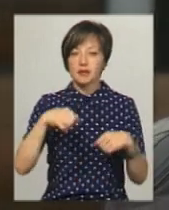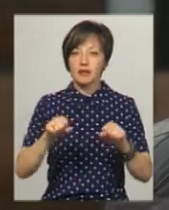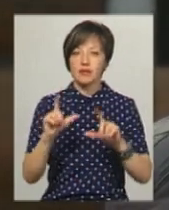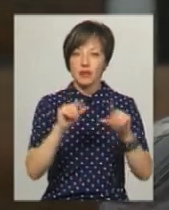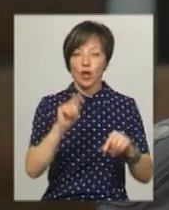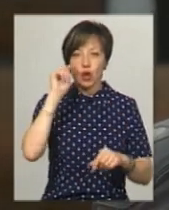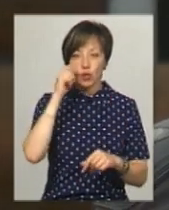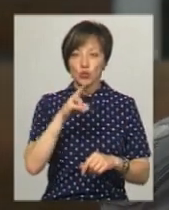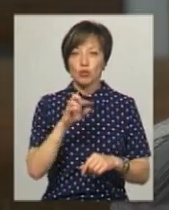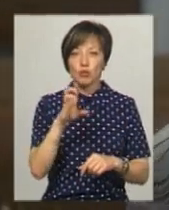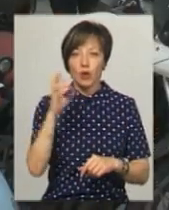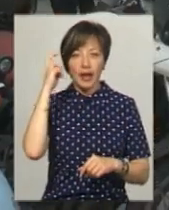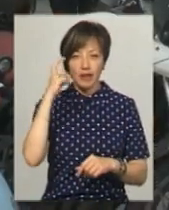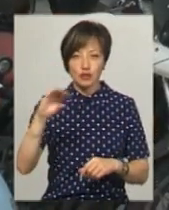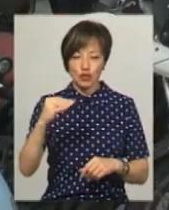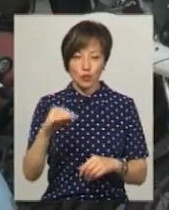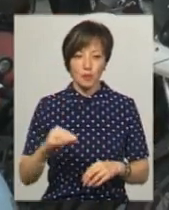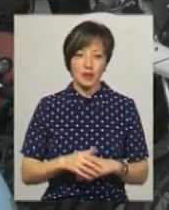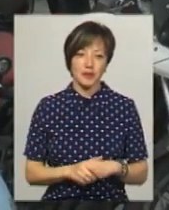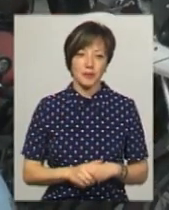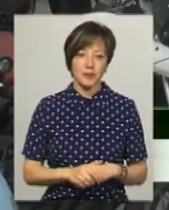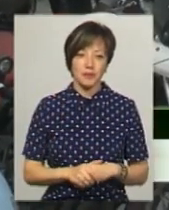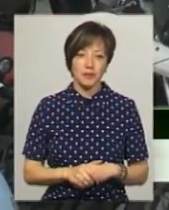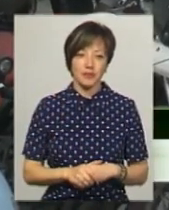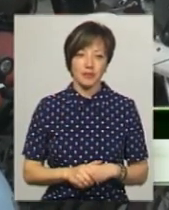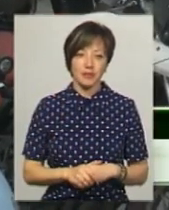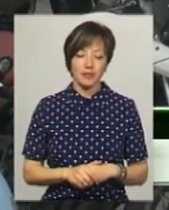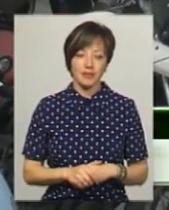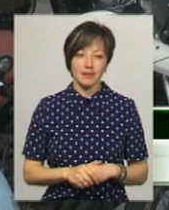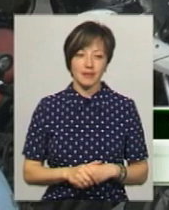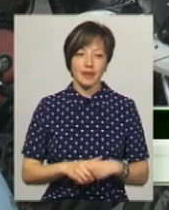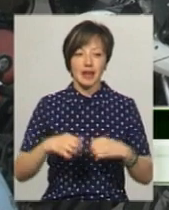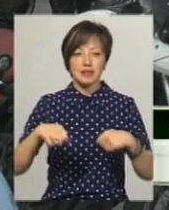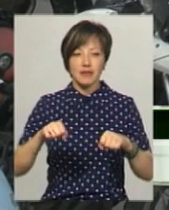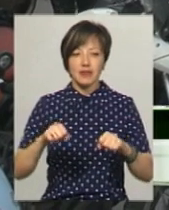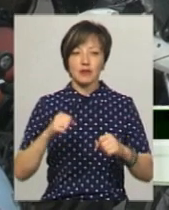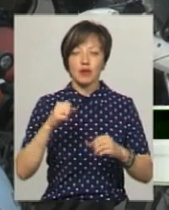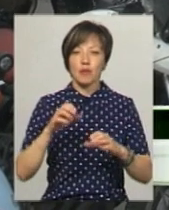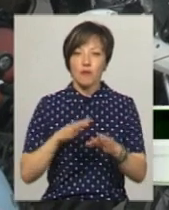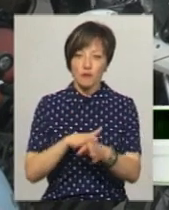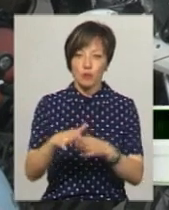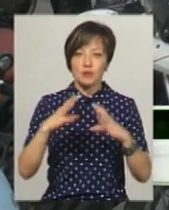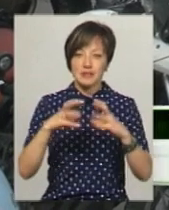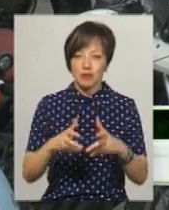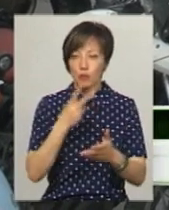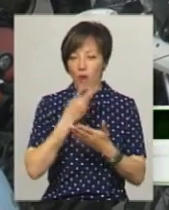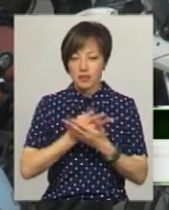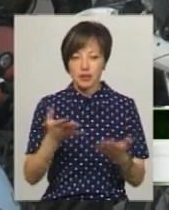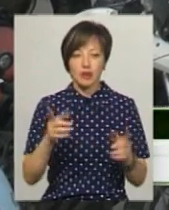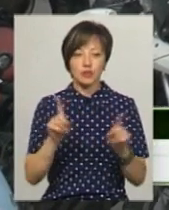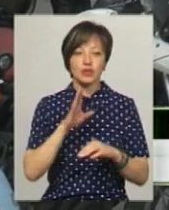відвідали Луцьк, Дубно, Київ та Житомир. Естафету пробіг по всьому світу для того, щоб показати,